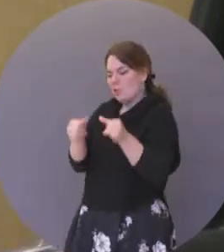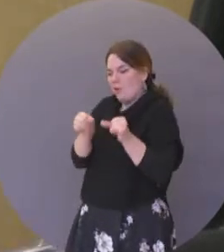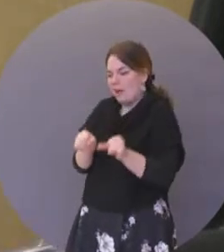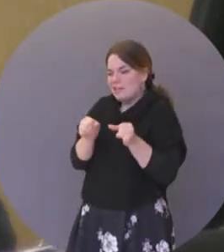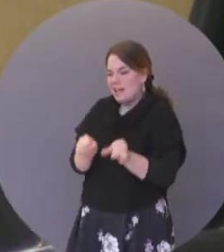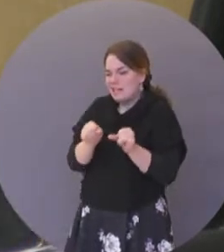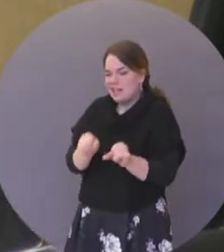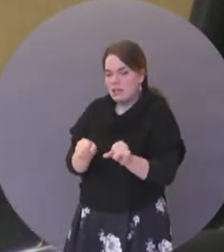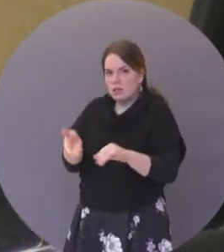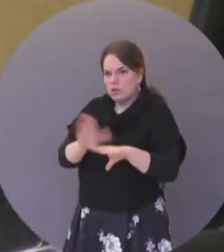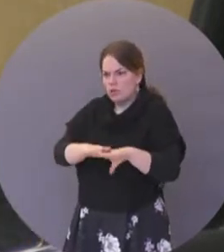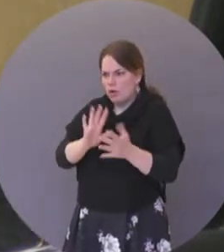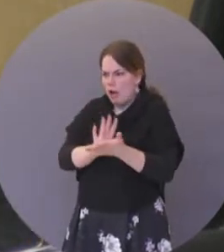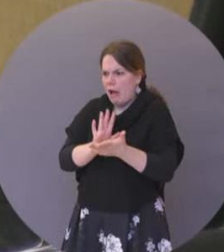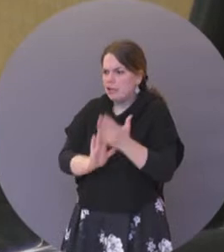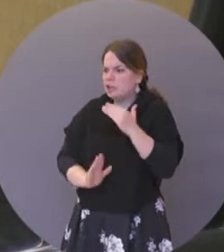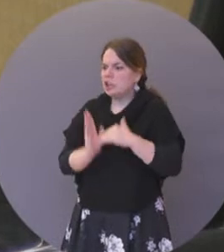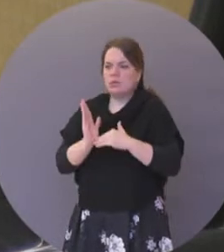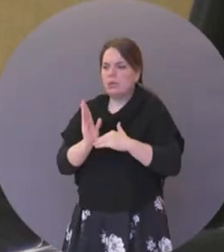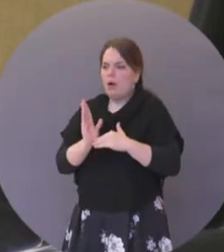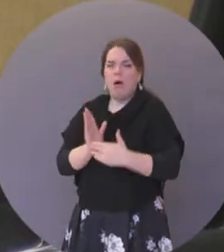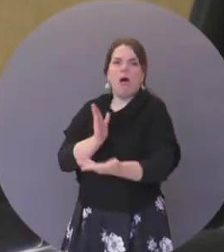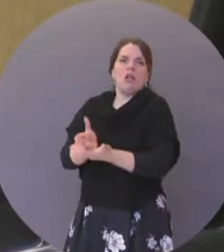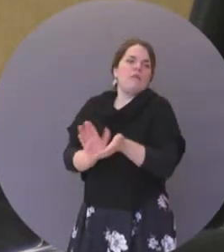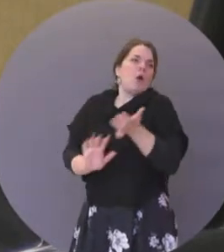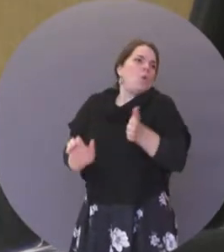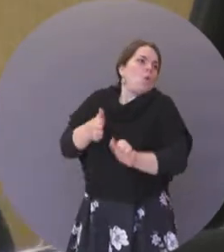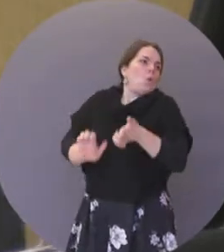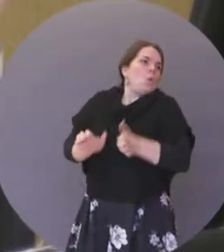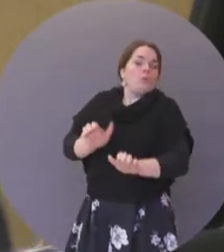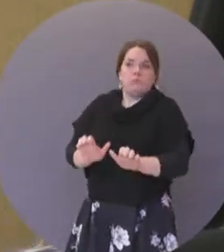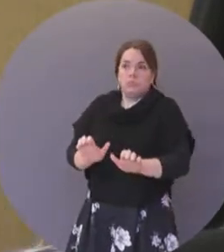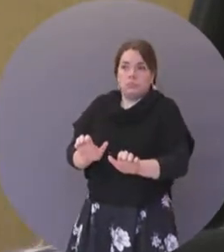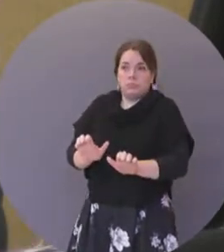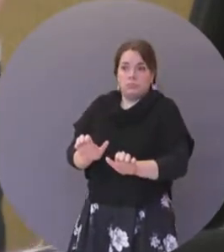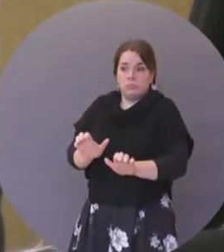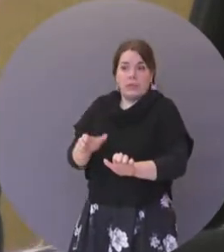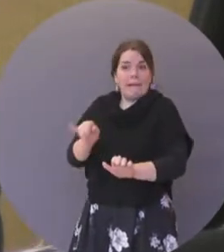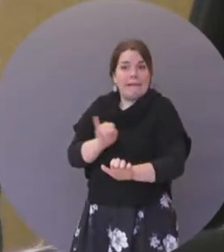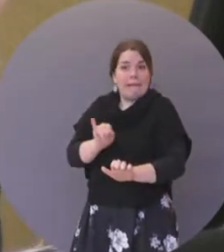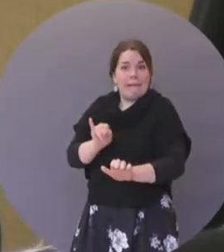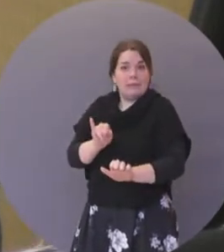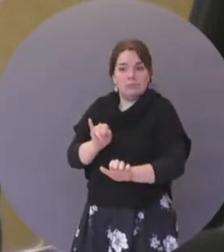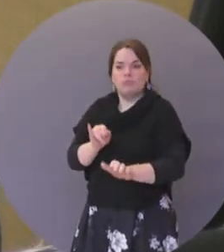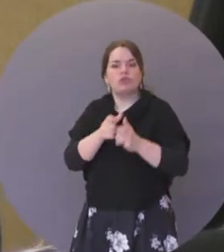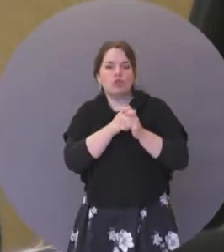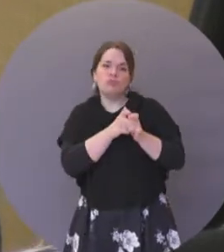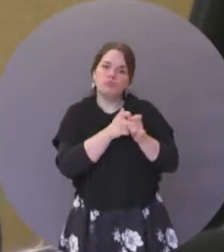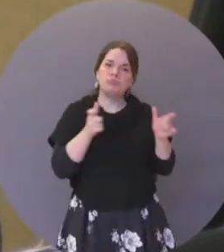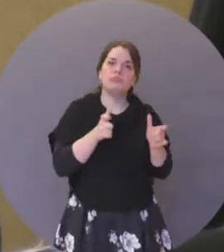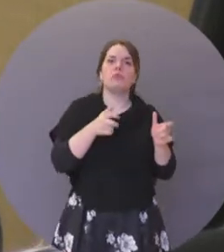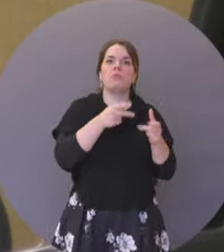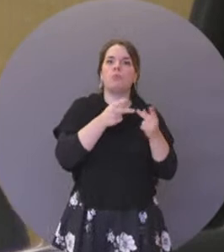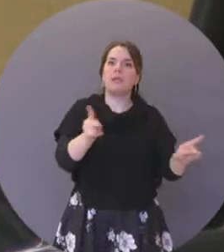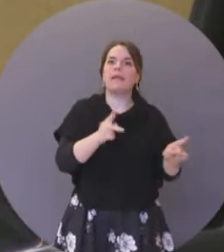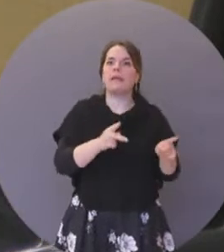au-delà d'un certain âge on veut pas intervenir quand je dis on c'est l'ensemble des dispositifs publics